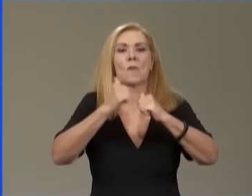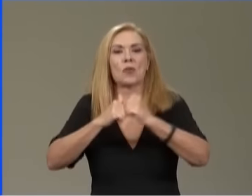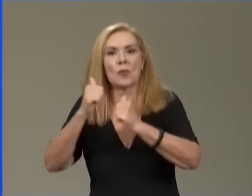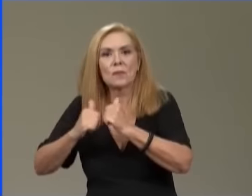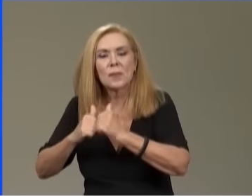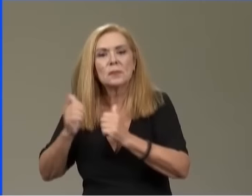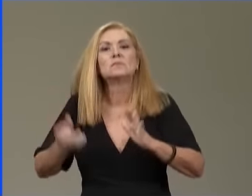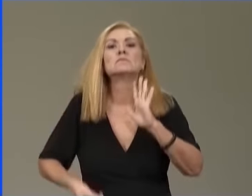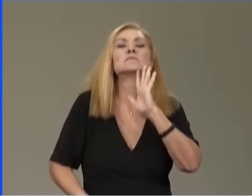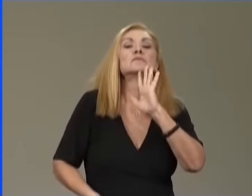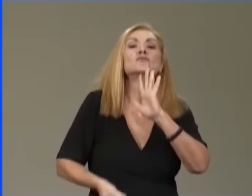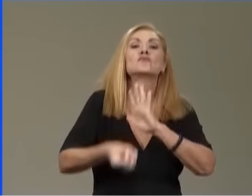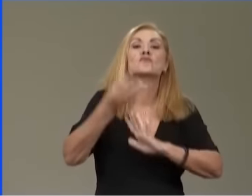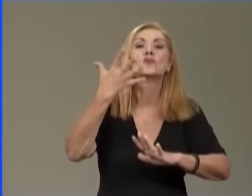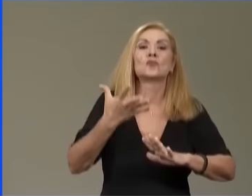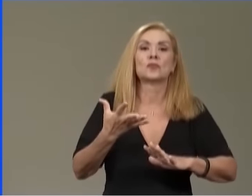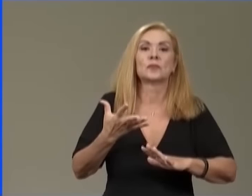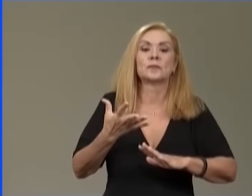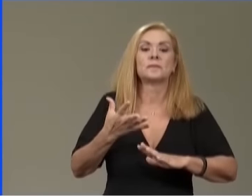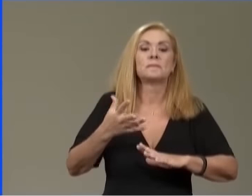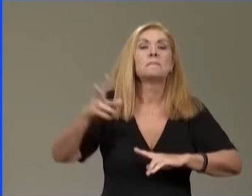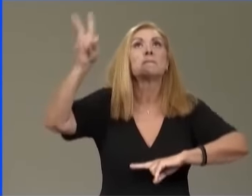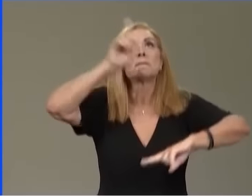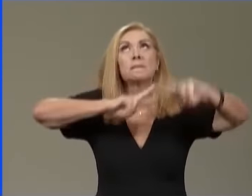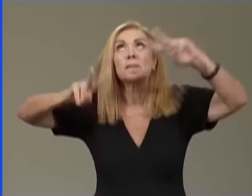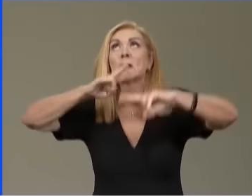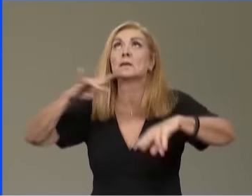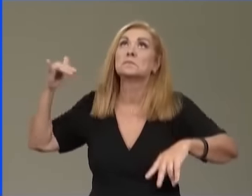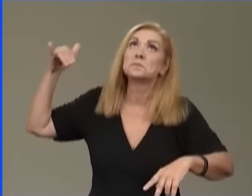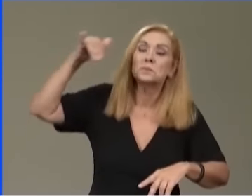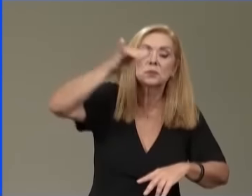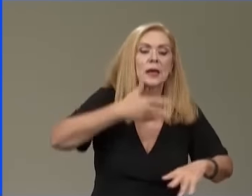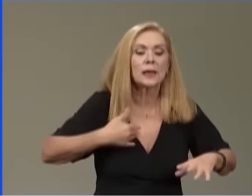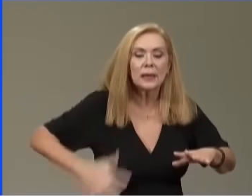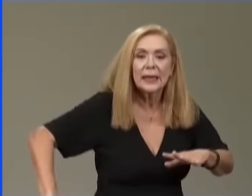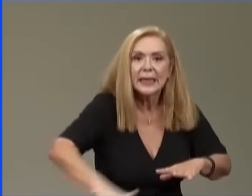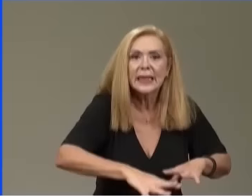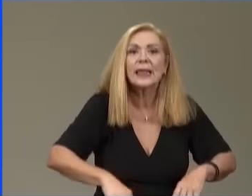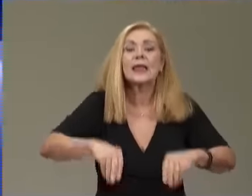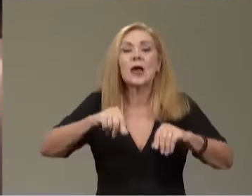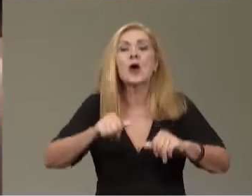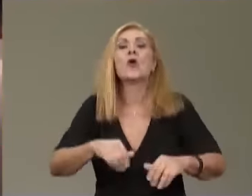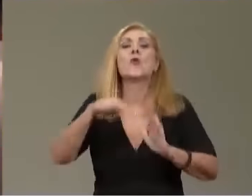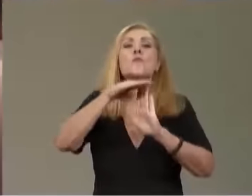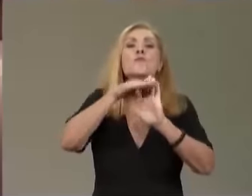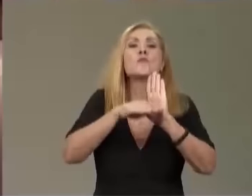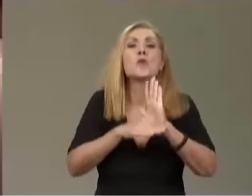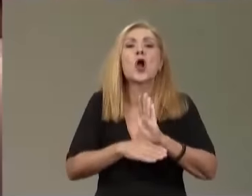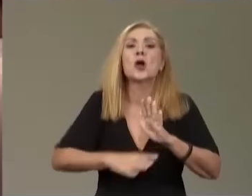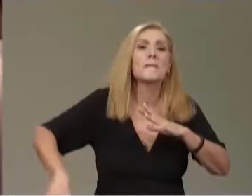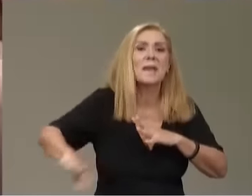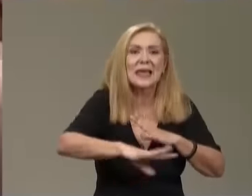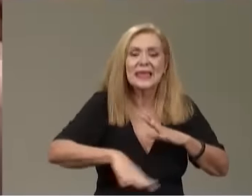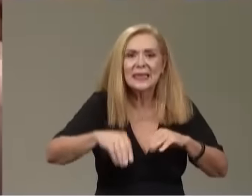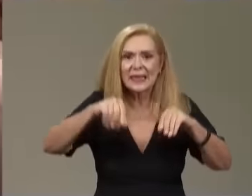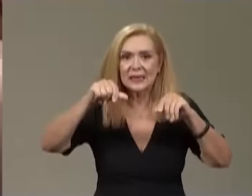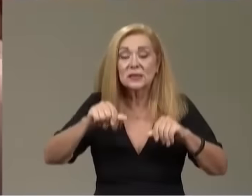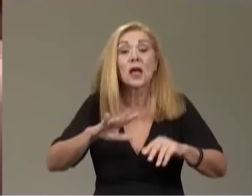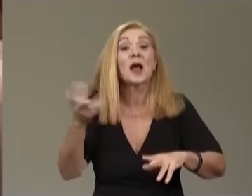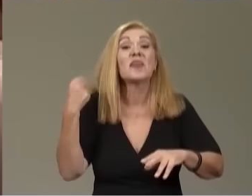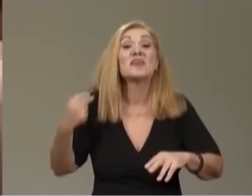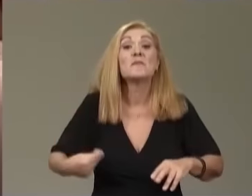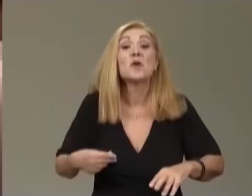με περισσότερα εναέρια και πήγια μέσα πολιτικής προστασίας με το πρόγραμμα Αιγής. Με μια δημόσια